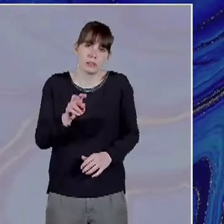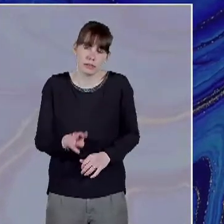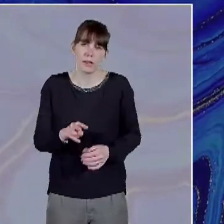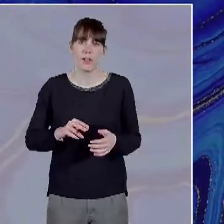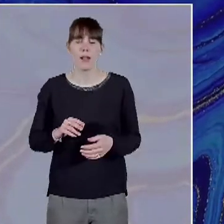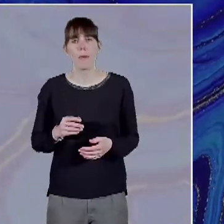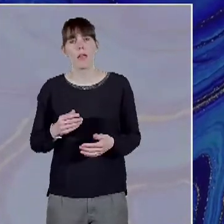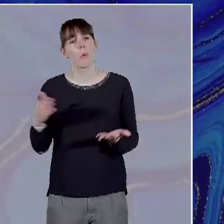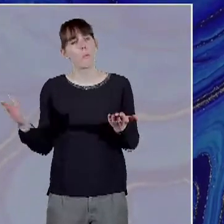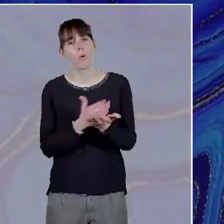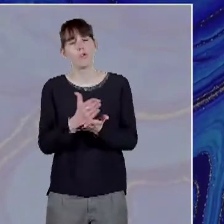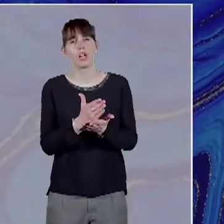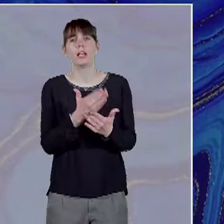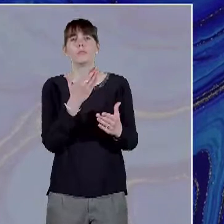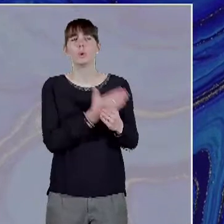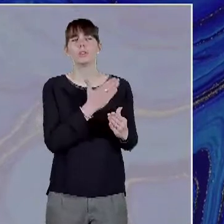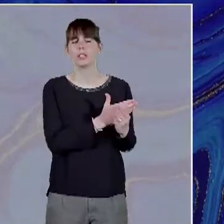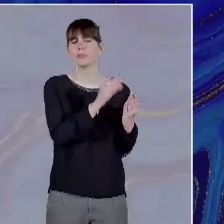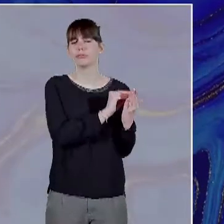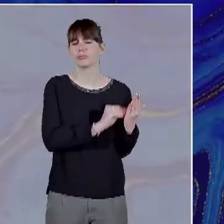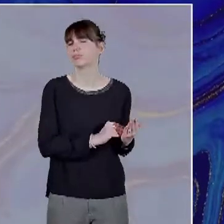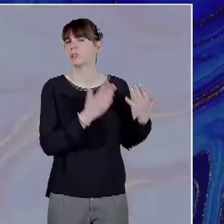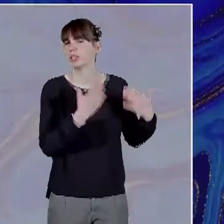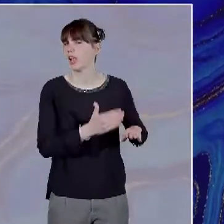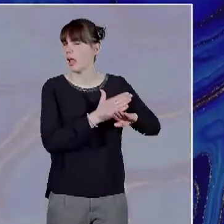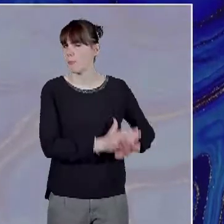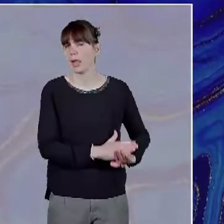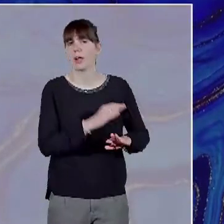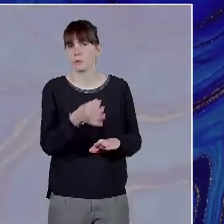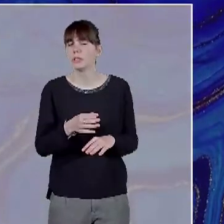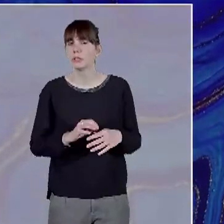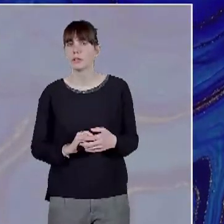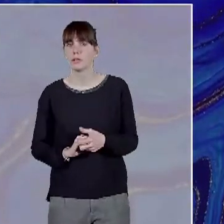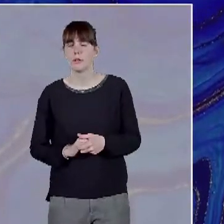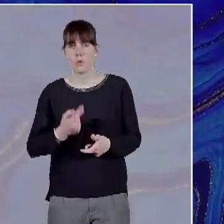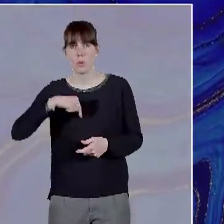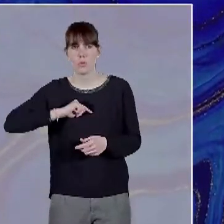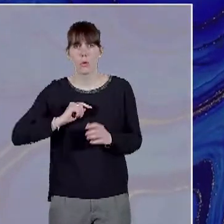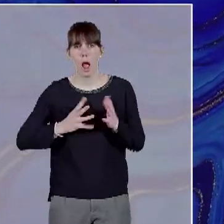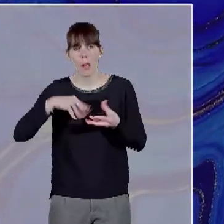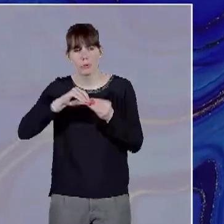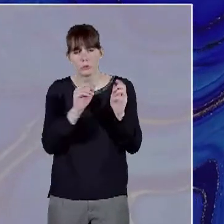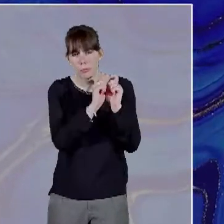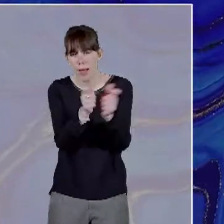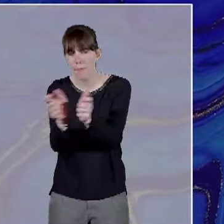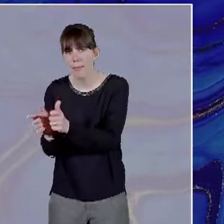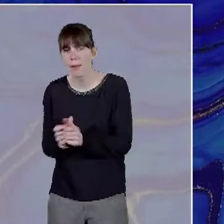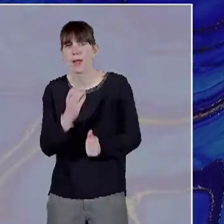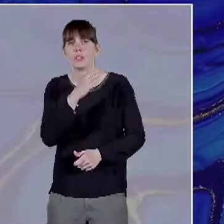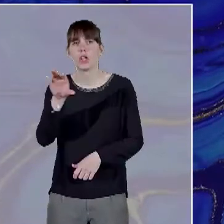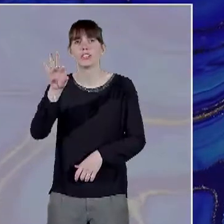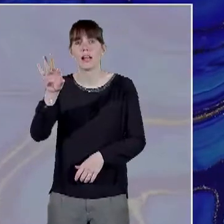des projets qui étaient déjà dans les tuyaux, quoi, hein, qui sont concernés. Et nous, on a identifié plus de 150 millions d'euros